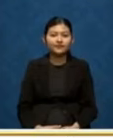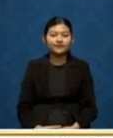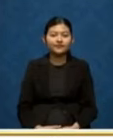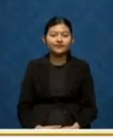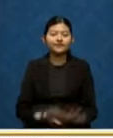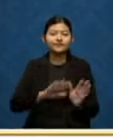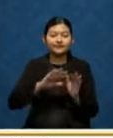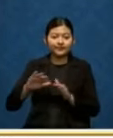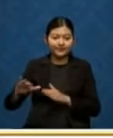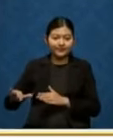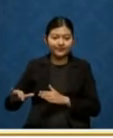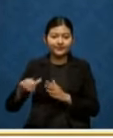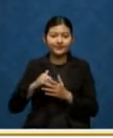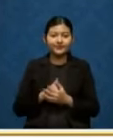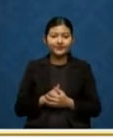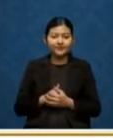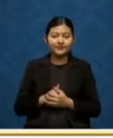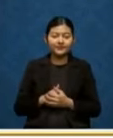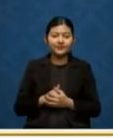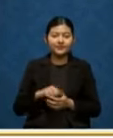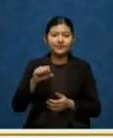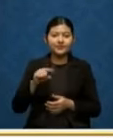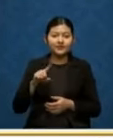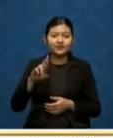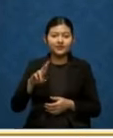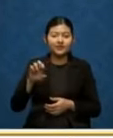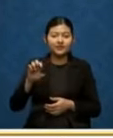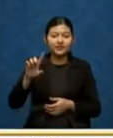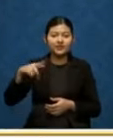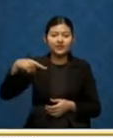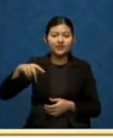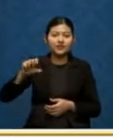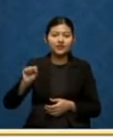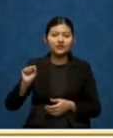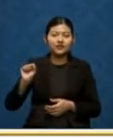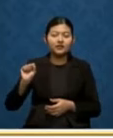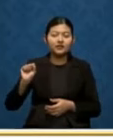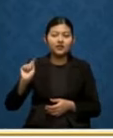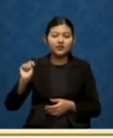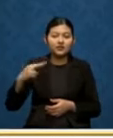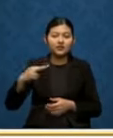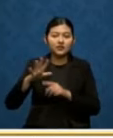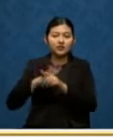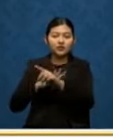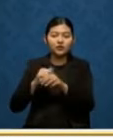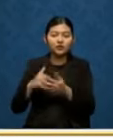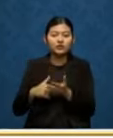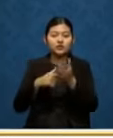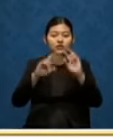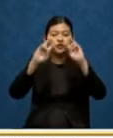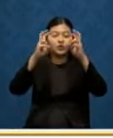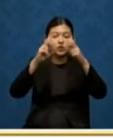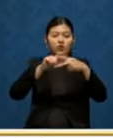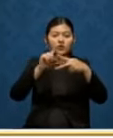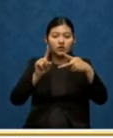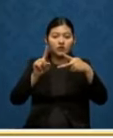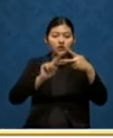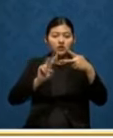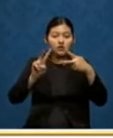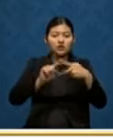ต่อไปนะครับท่านสฤษดิ์พงศ์เกี่ยวข้องนะครับท่านได้เสนอไว้ 2ยุตินะครับญัตติที่4นะครับเกี่ยวกับ